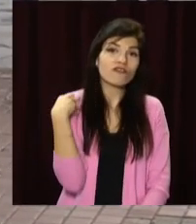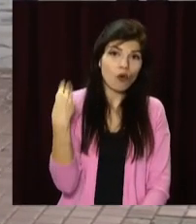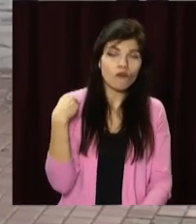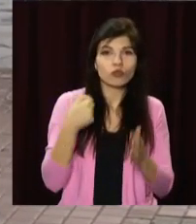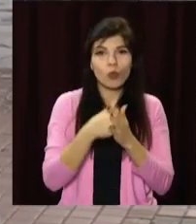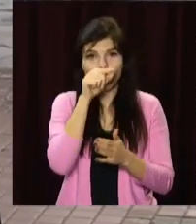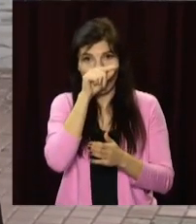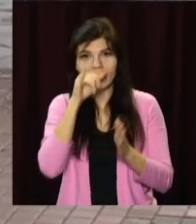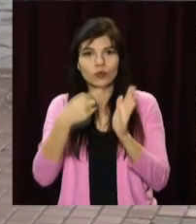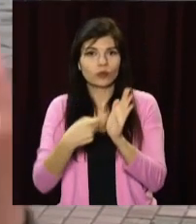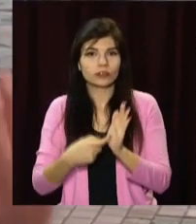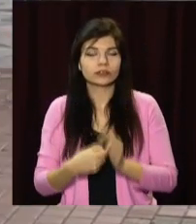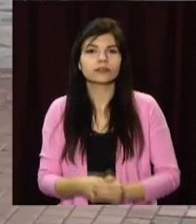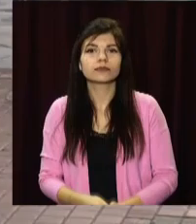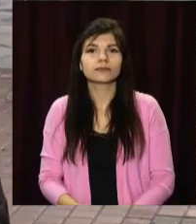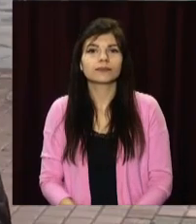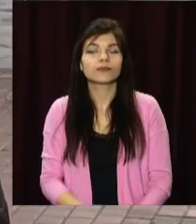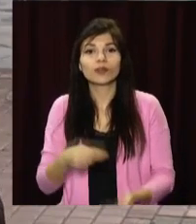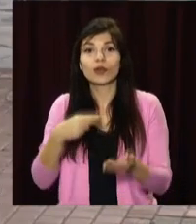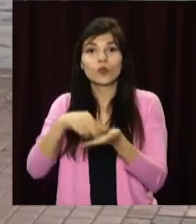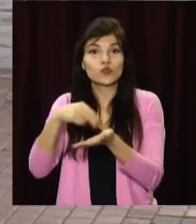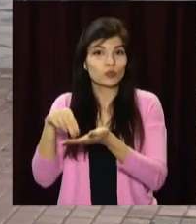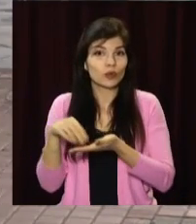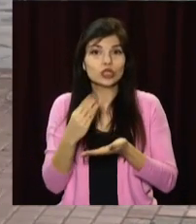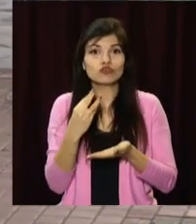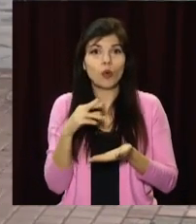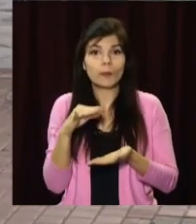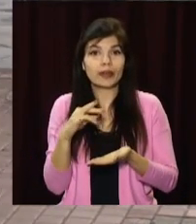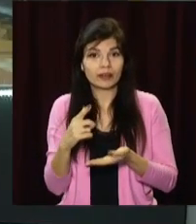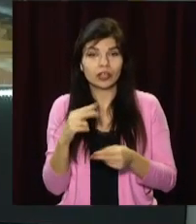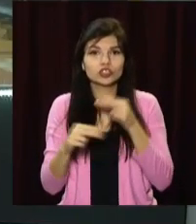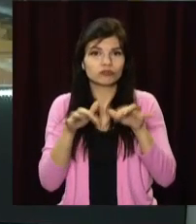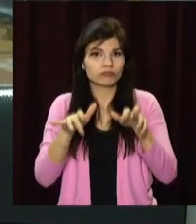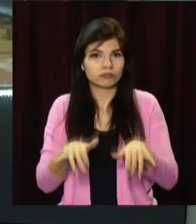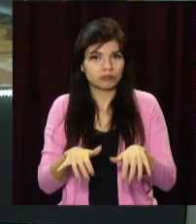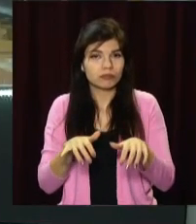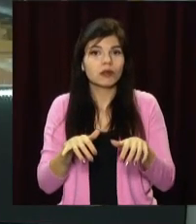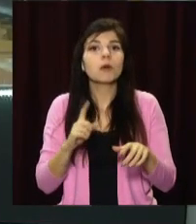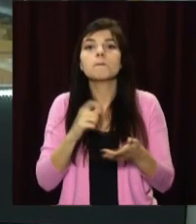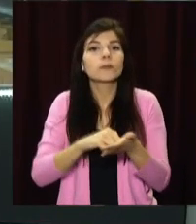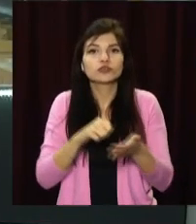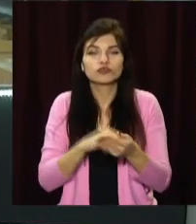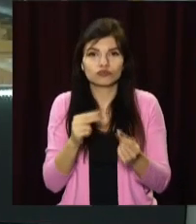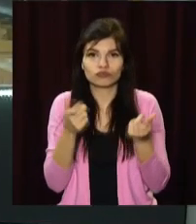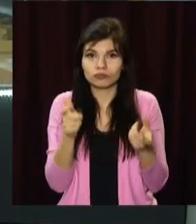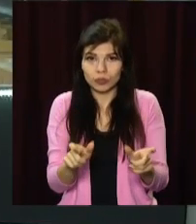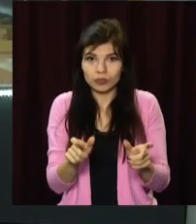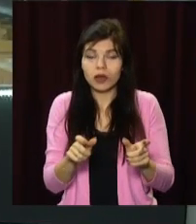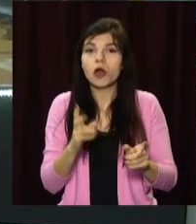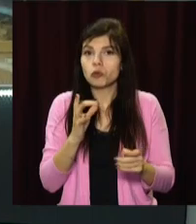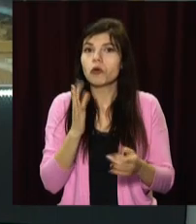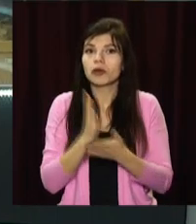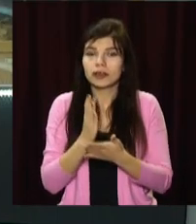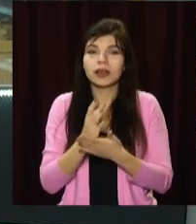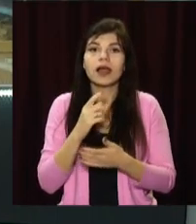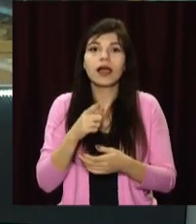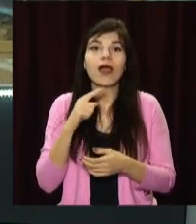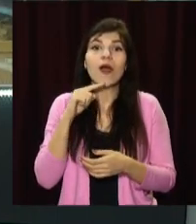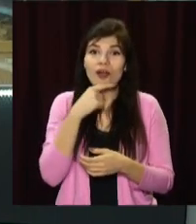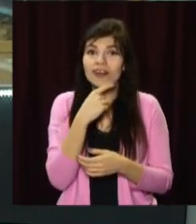до Сімферополя, від Львова до Луганська і Донецька. Шопінг онлайн. Все більше українців через